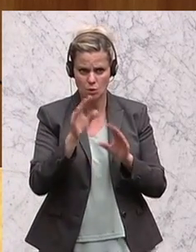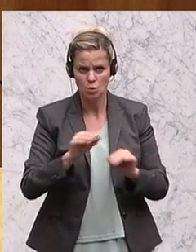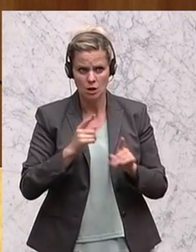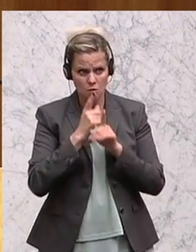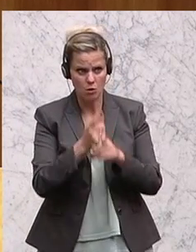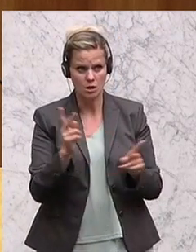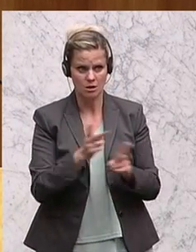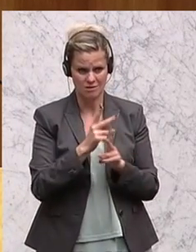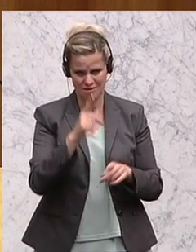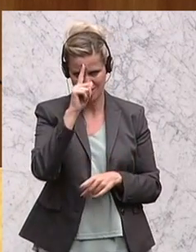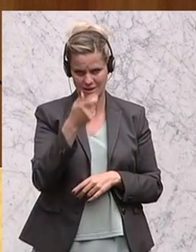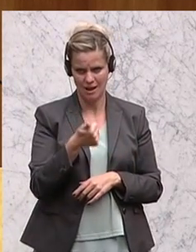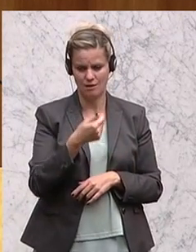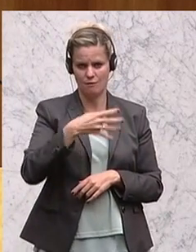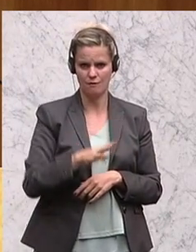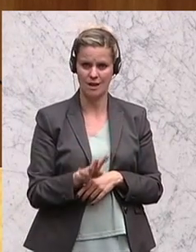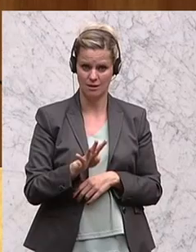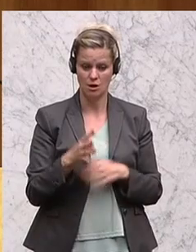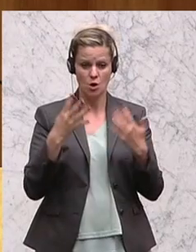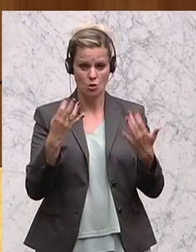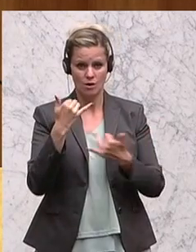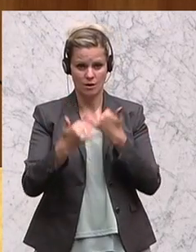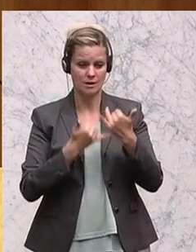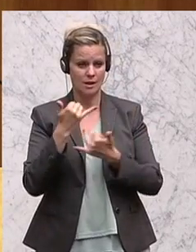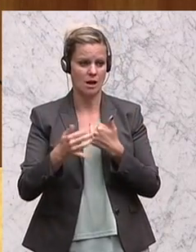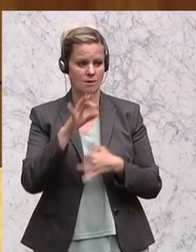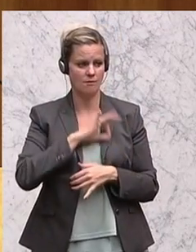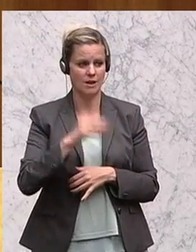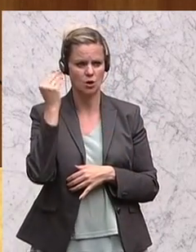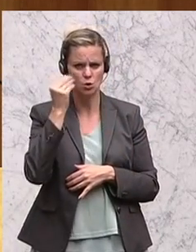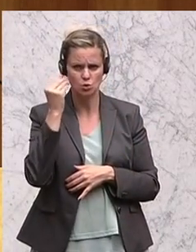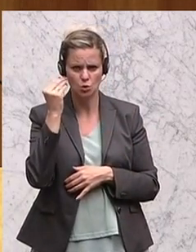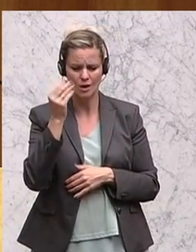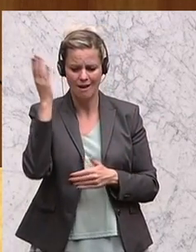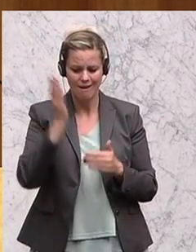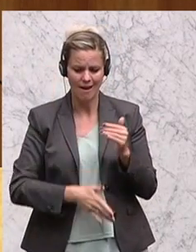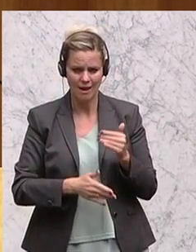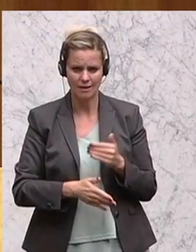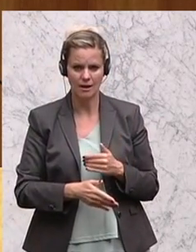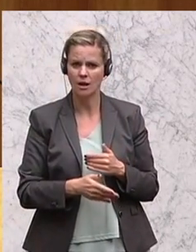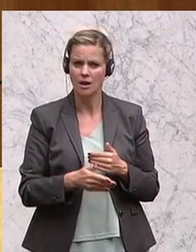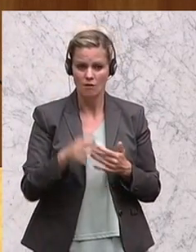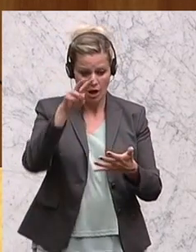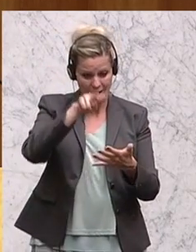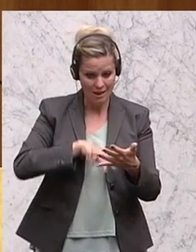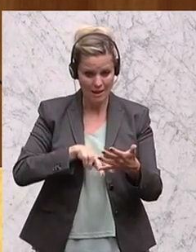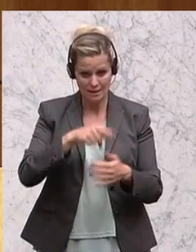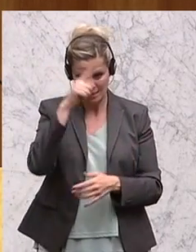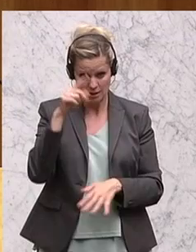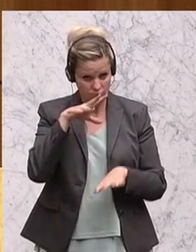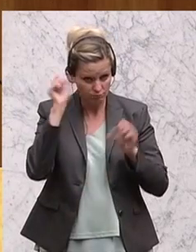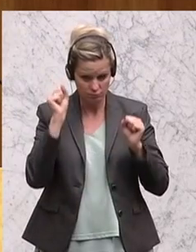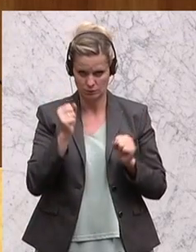wissen, dass rund ein Viertel der Kinder nach 9 Jahren Pflichtschule nicht sinnerfassend lesen kann. Da brauchen wir uns dann überhaupt keine Gedanken mehr über einen Lehrberuf oder